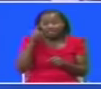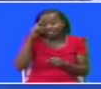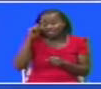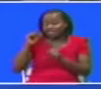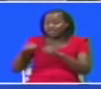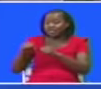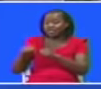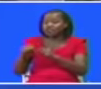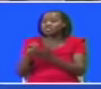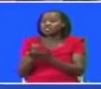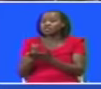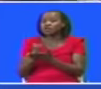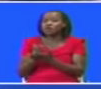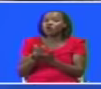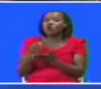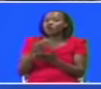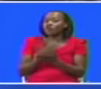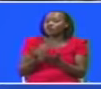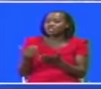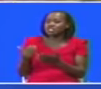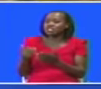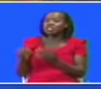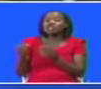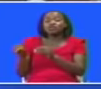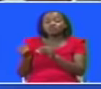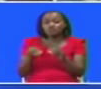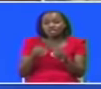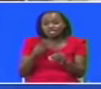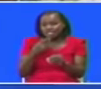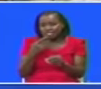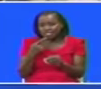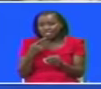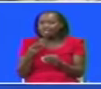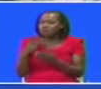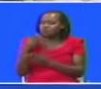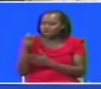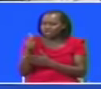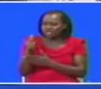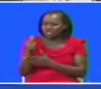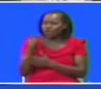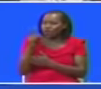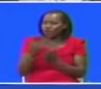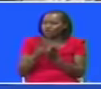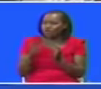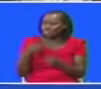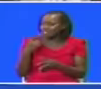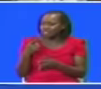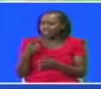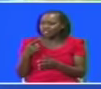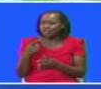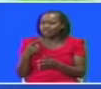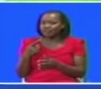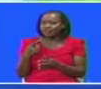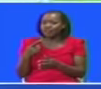yao hayo ni baadhi ya mambo ambayo waliyaweka, ndio nikasema nilipoanza kwamba swala la fedha kama ule daktari mmoja alioniambia kwamba sasa